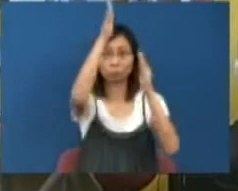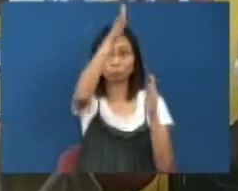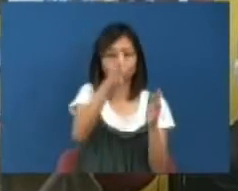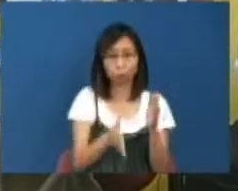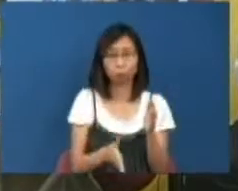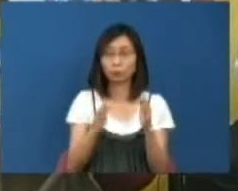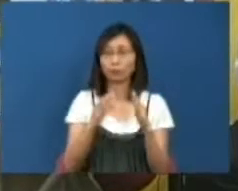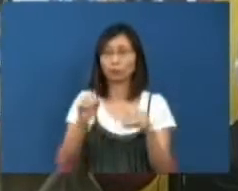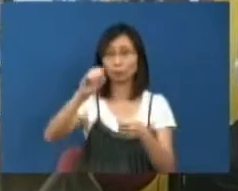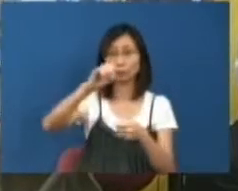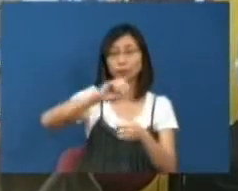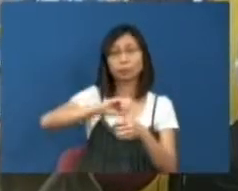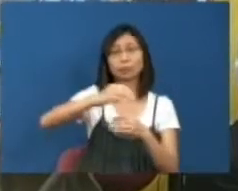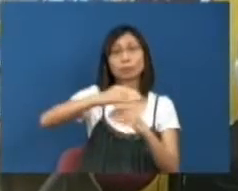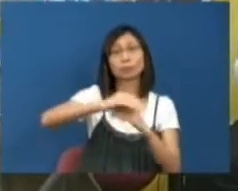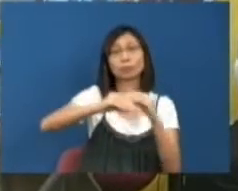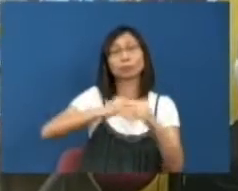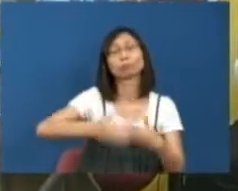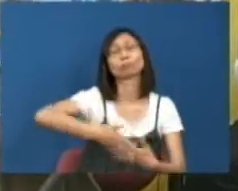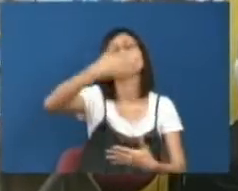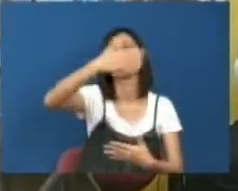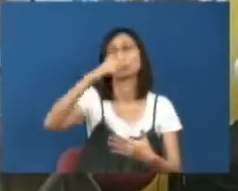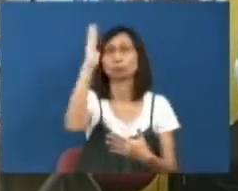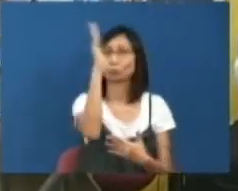比，我哋同一個即係、就是、接近嘅